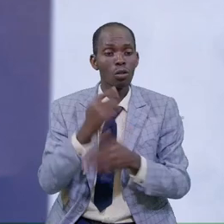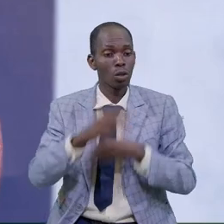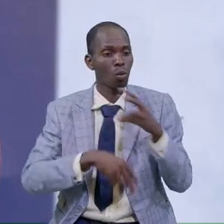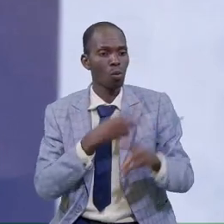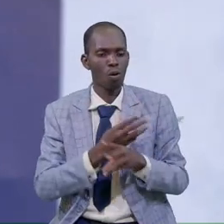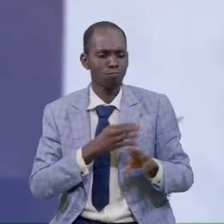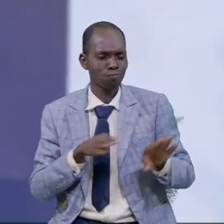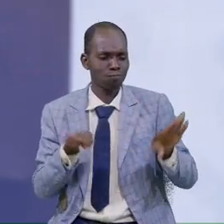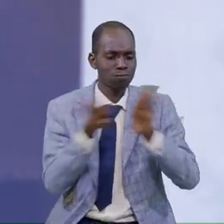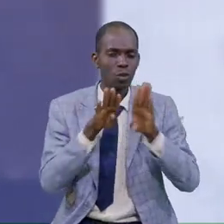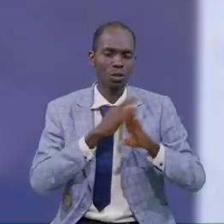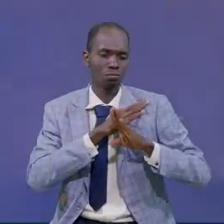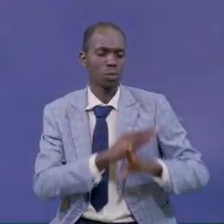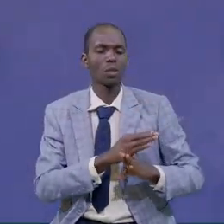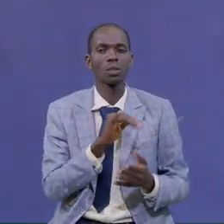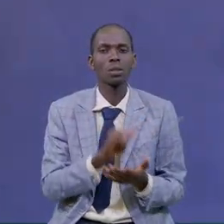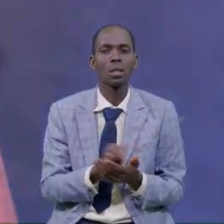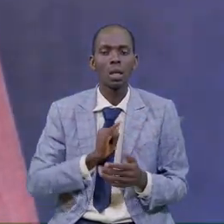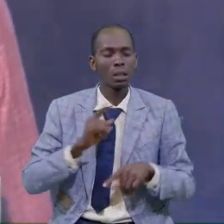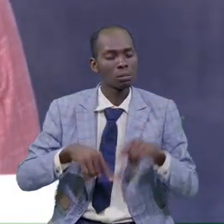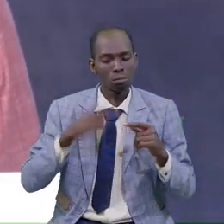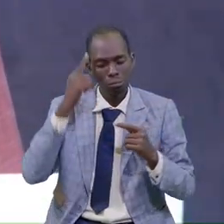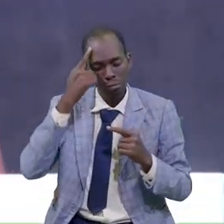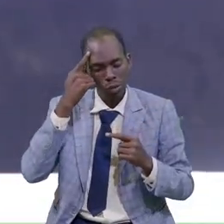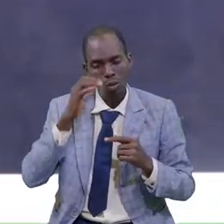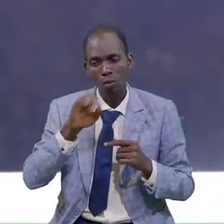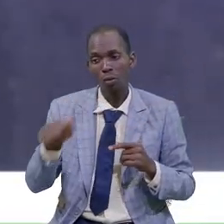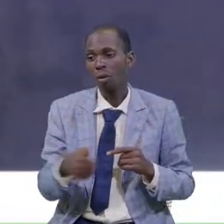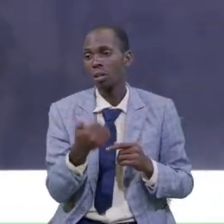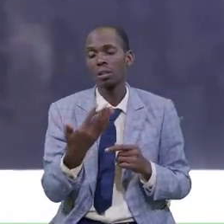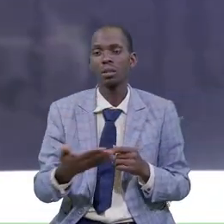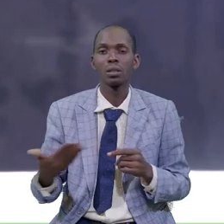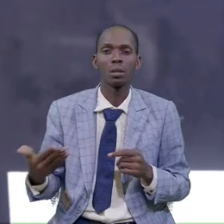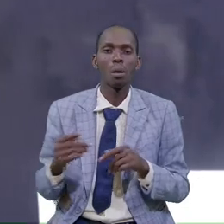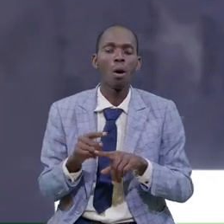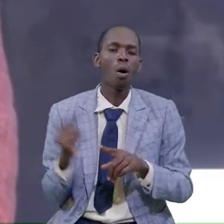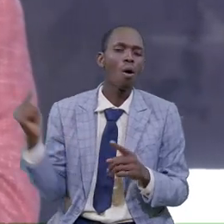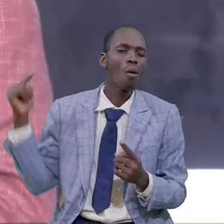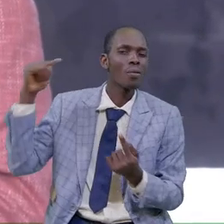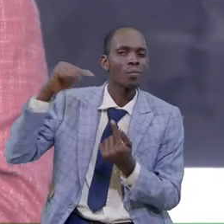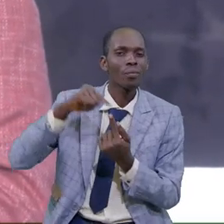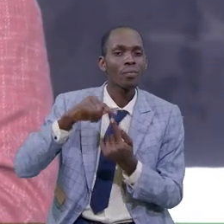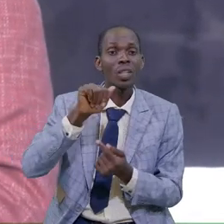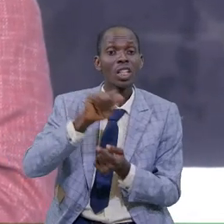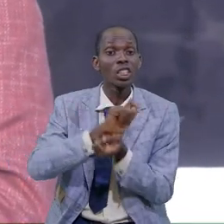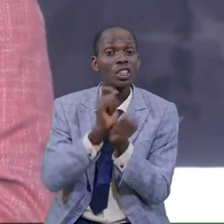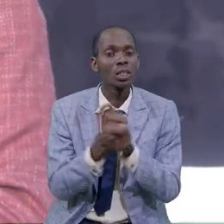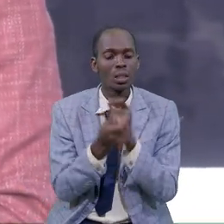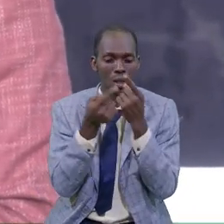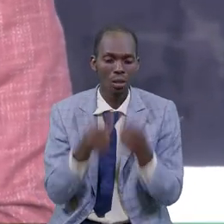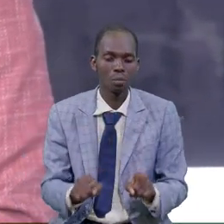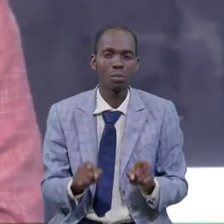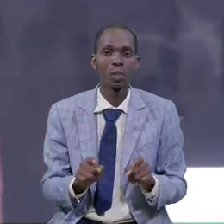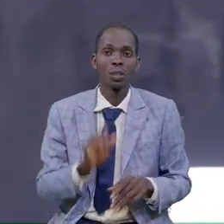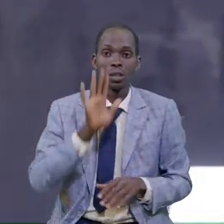cela. Je ne pensais à rien faire du tout. Jusqu'à ce que un changement est venu. Et ton